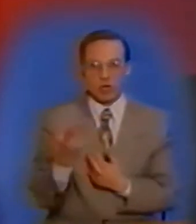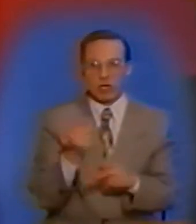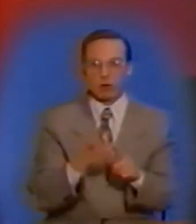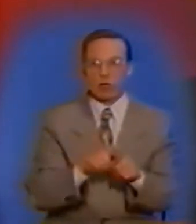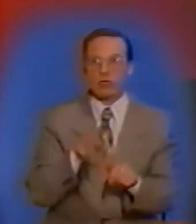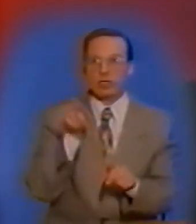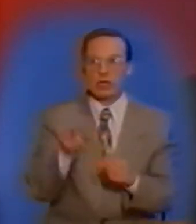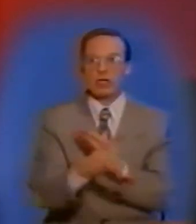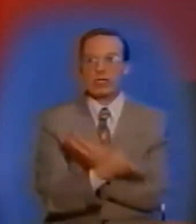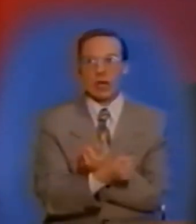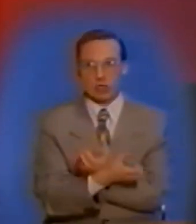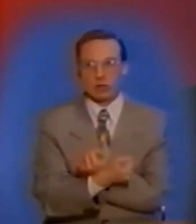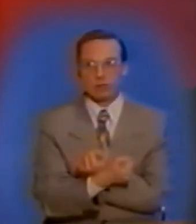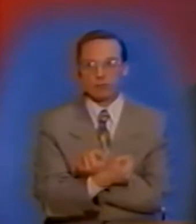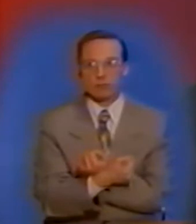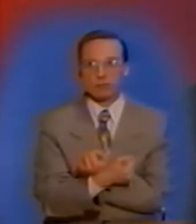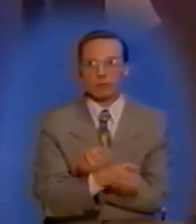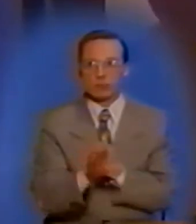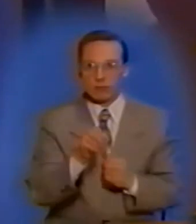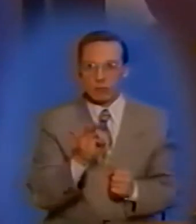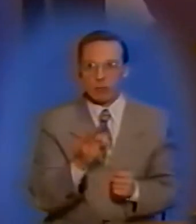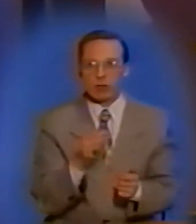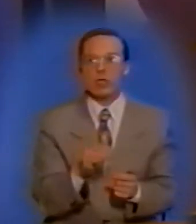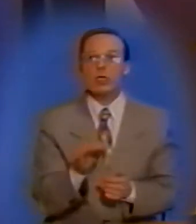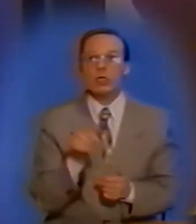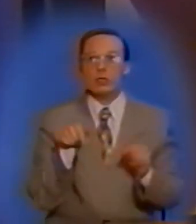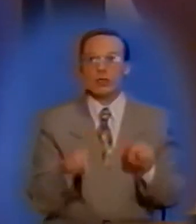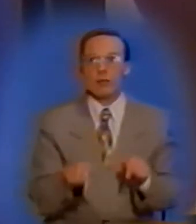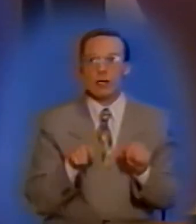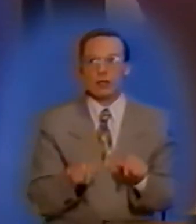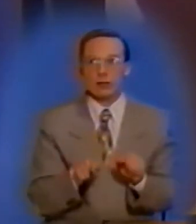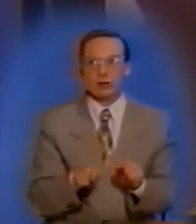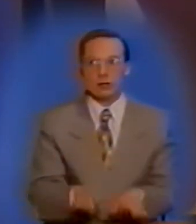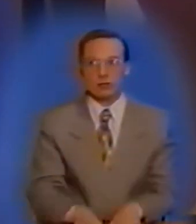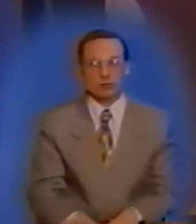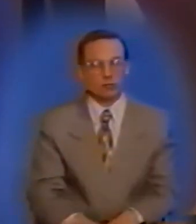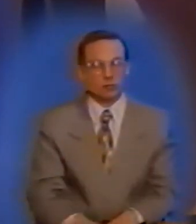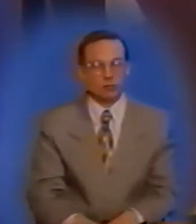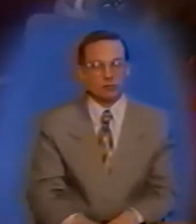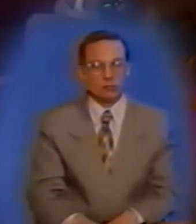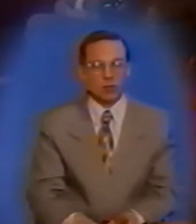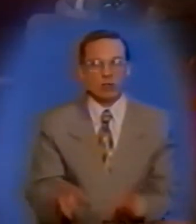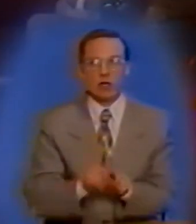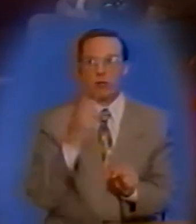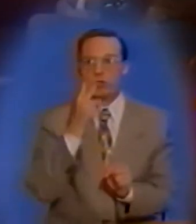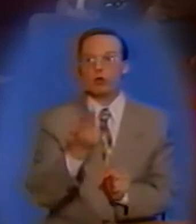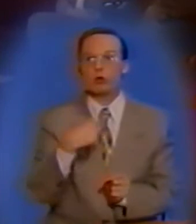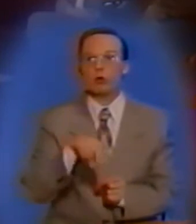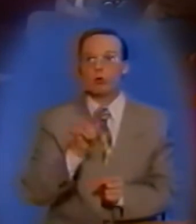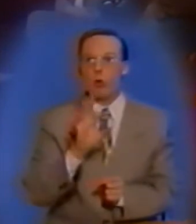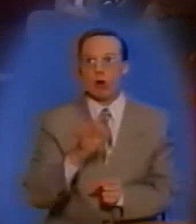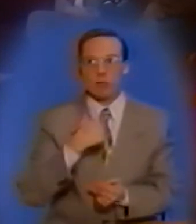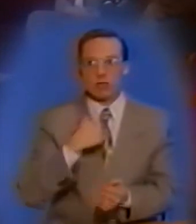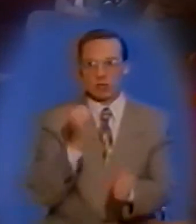kad jie gėjai. Bet dabar taip pasižiūrėjus, su kuo mes dažniausiai